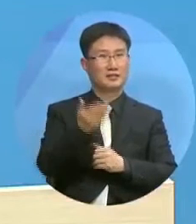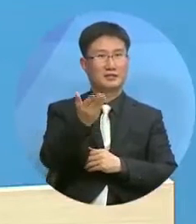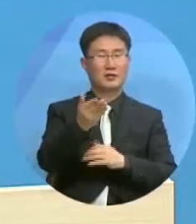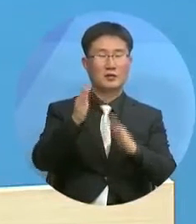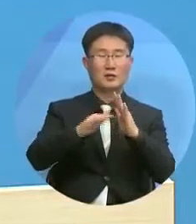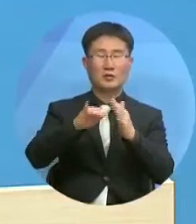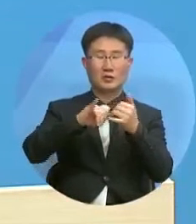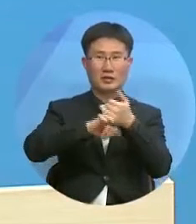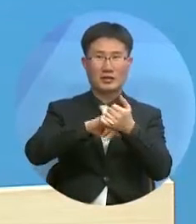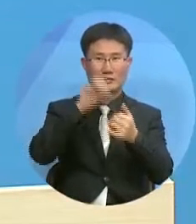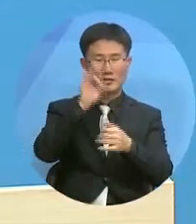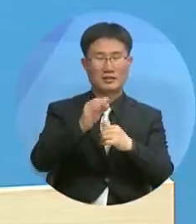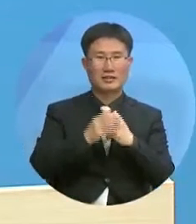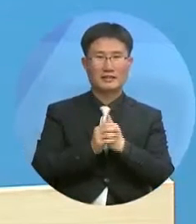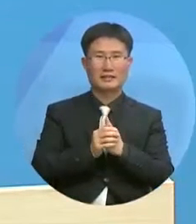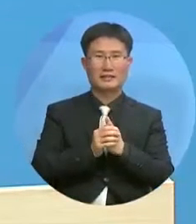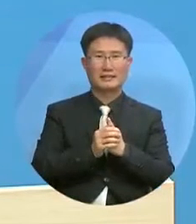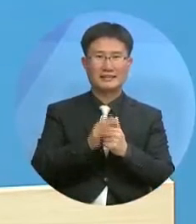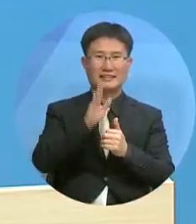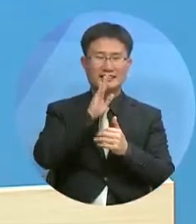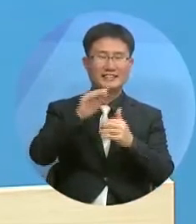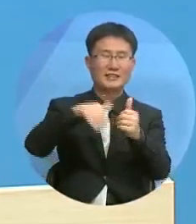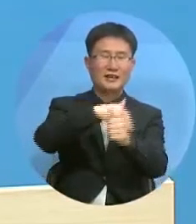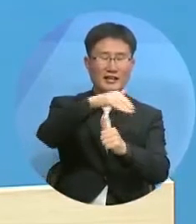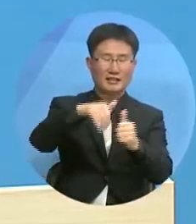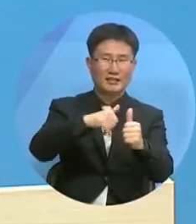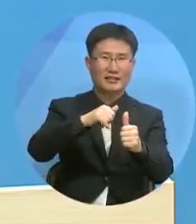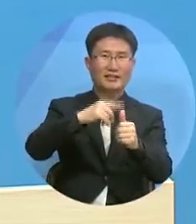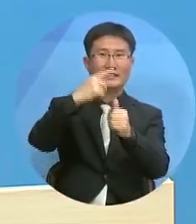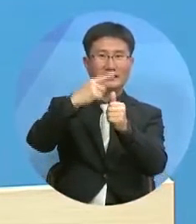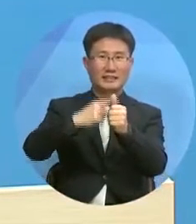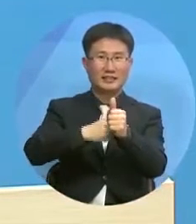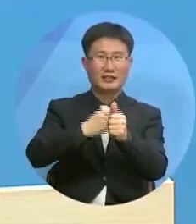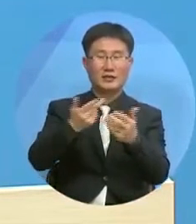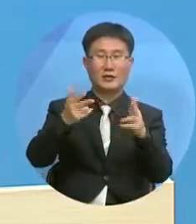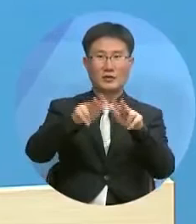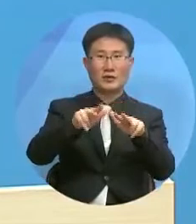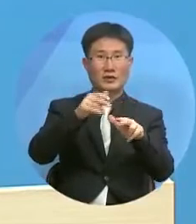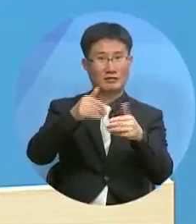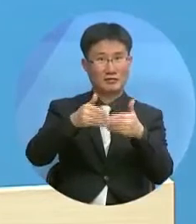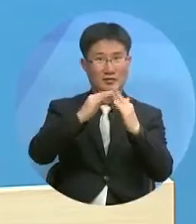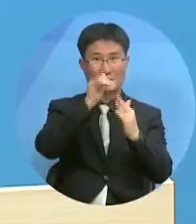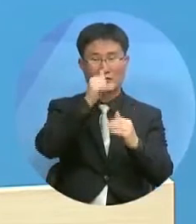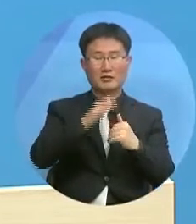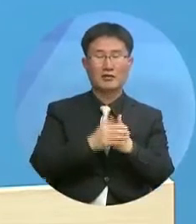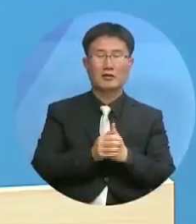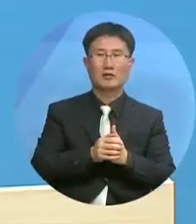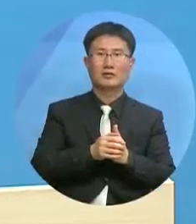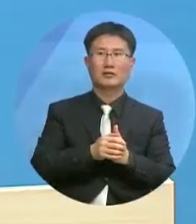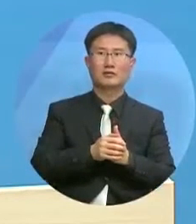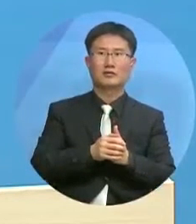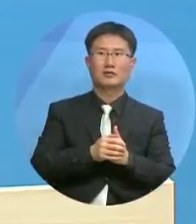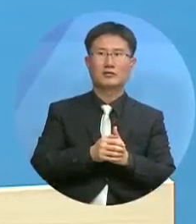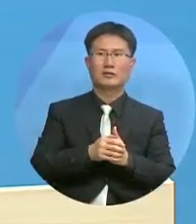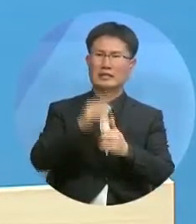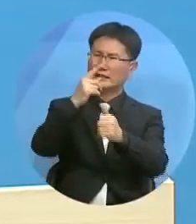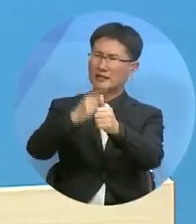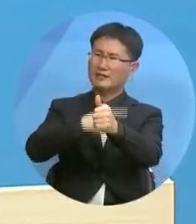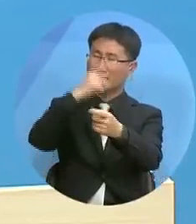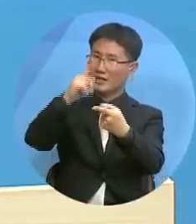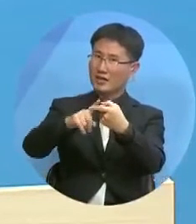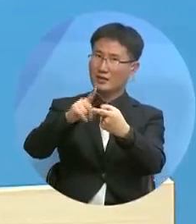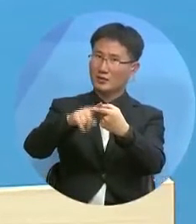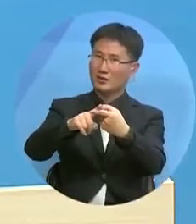후보님 공약 보니까 친환경 자연공원 조성이 있습니다. 그런데 국사봉은 자연 그대로 그